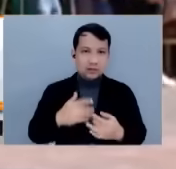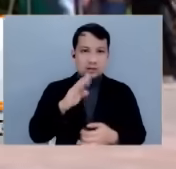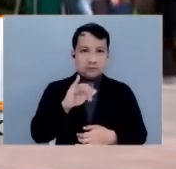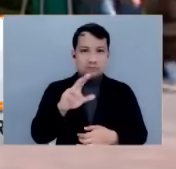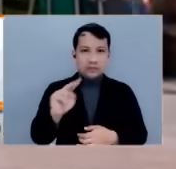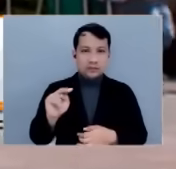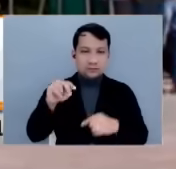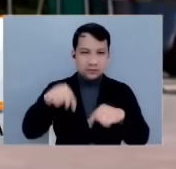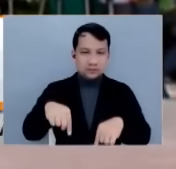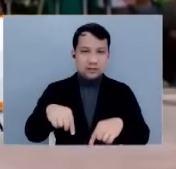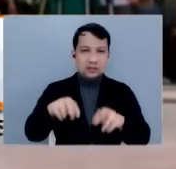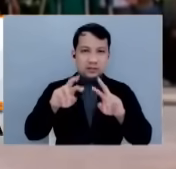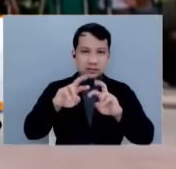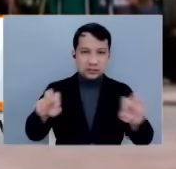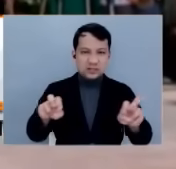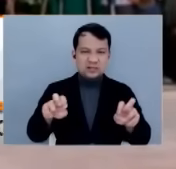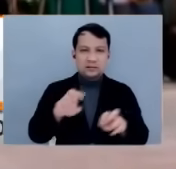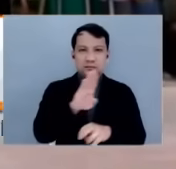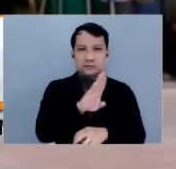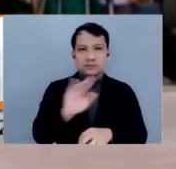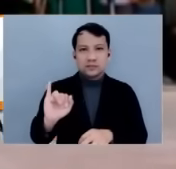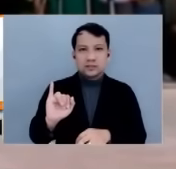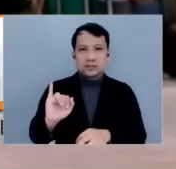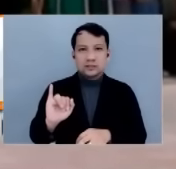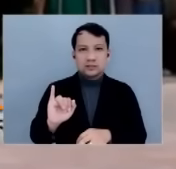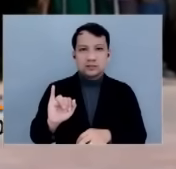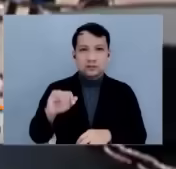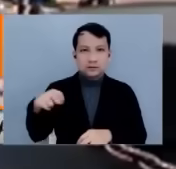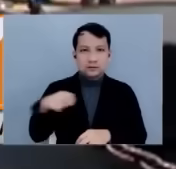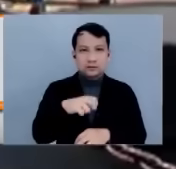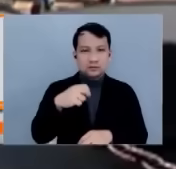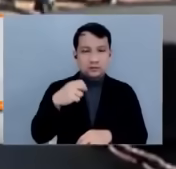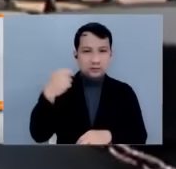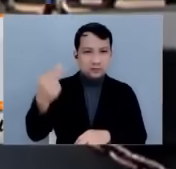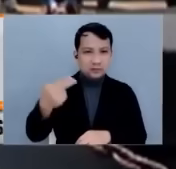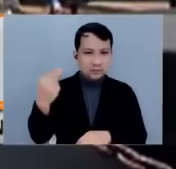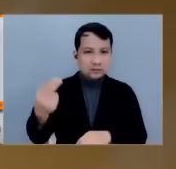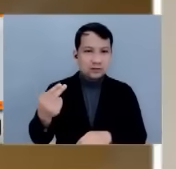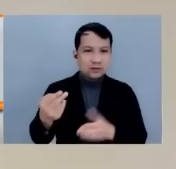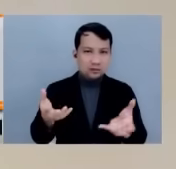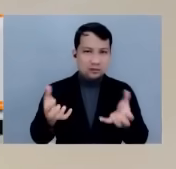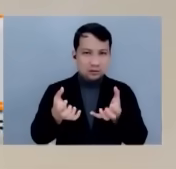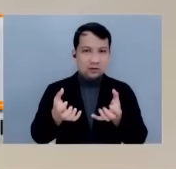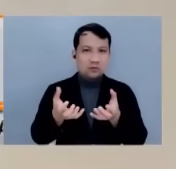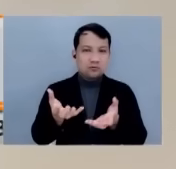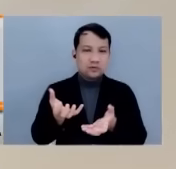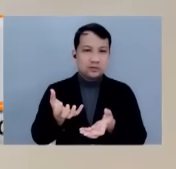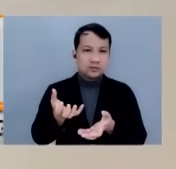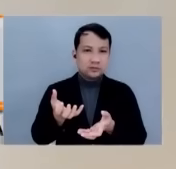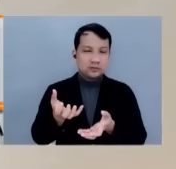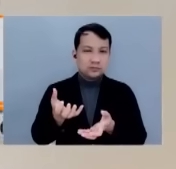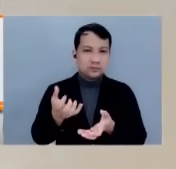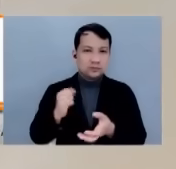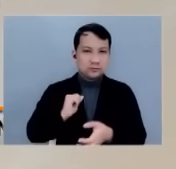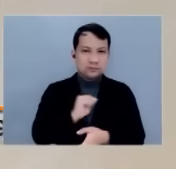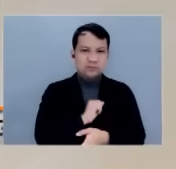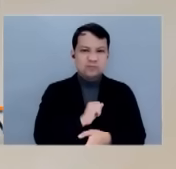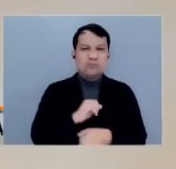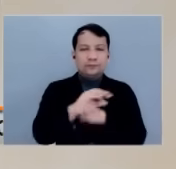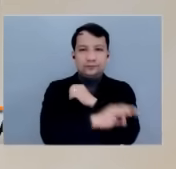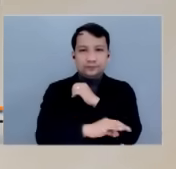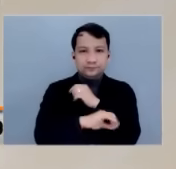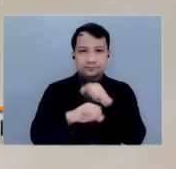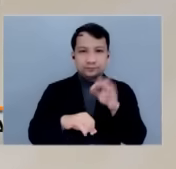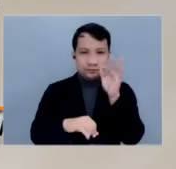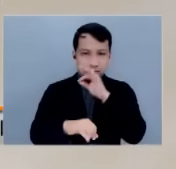Handa naman ang Bureau of Immigration na maglabas ng travel history ni Mayor Guo kung hihingin ito ng Senado. Lahat po ng foreign nationals or Filipinos